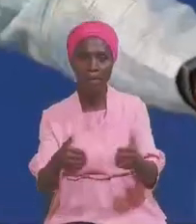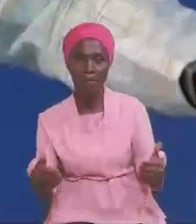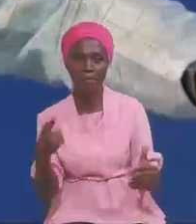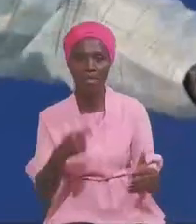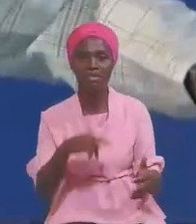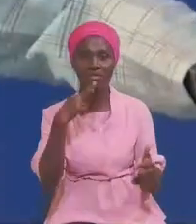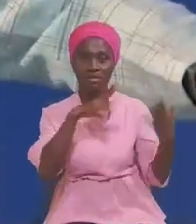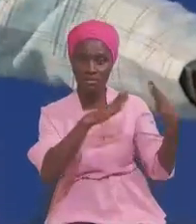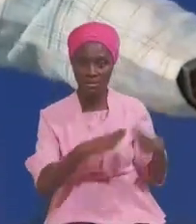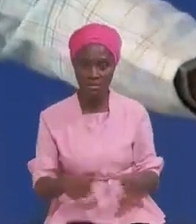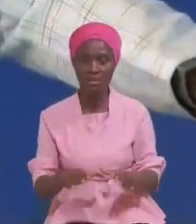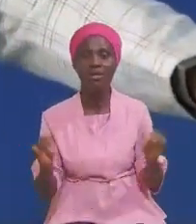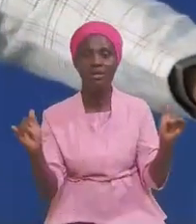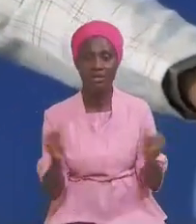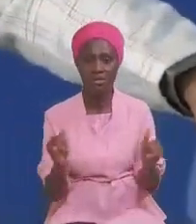Alors,